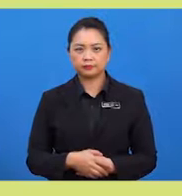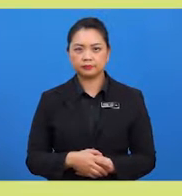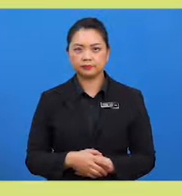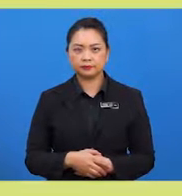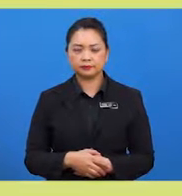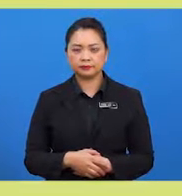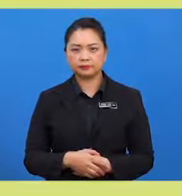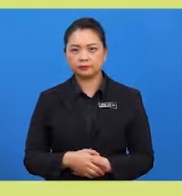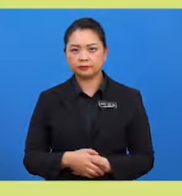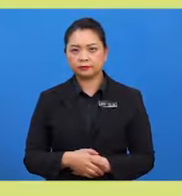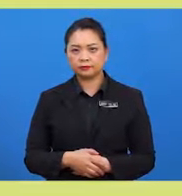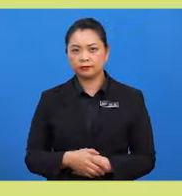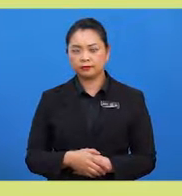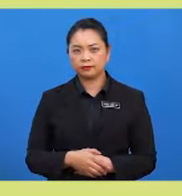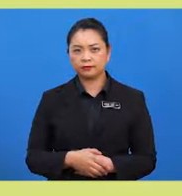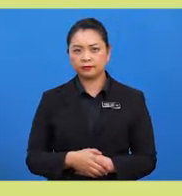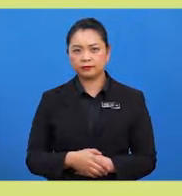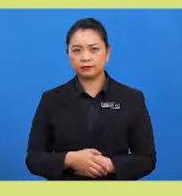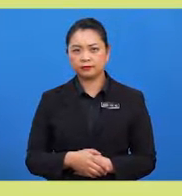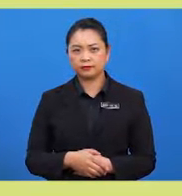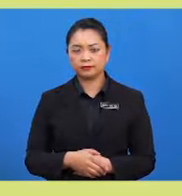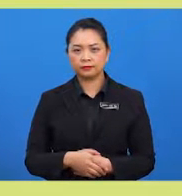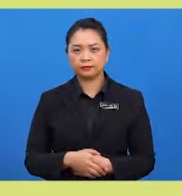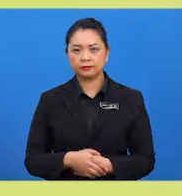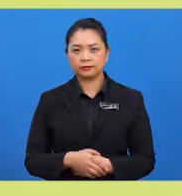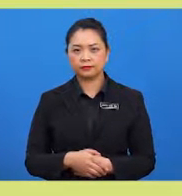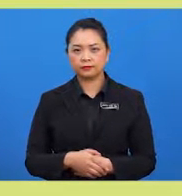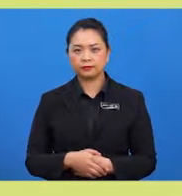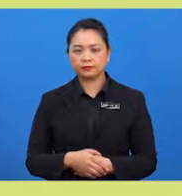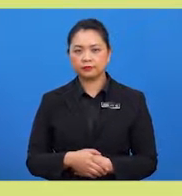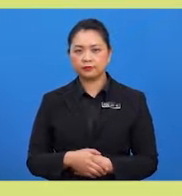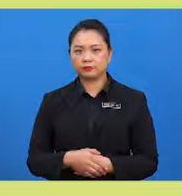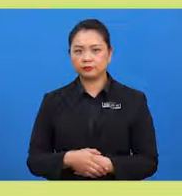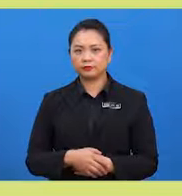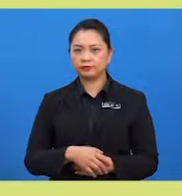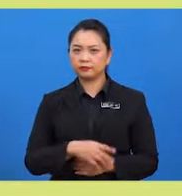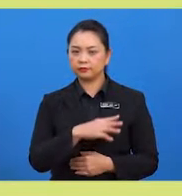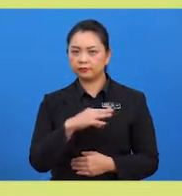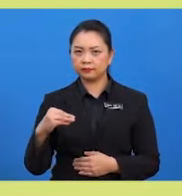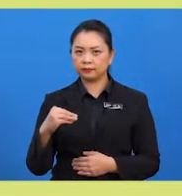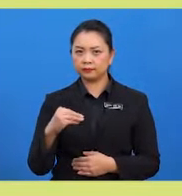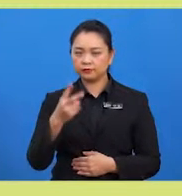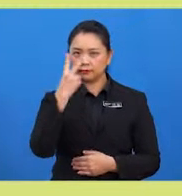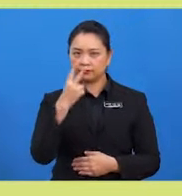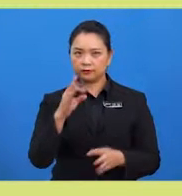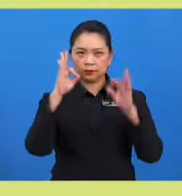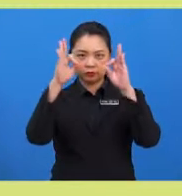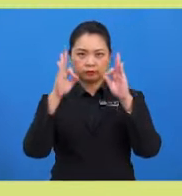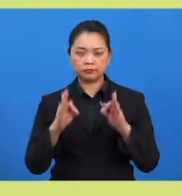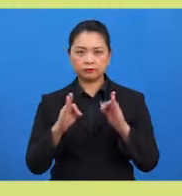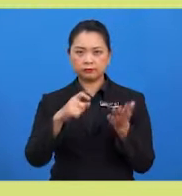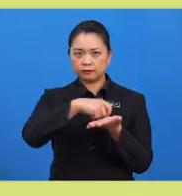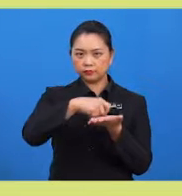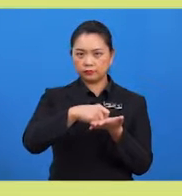jumlah equity pemilik tambah liability bukan semasa. Manakala format penyata kedudukan